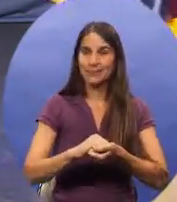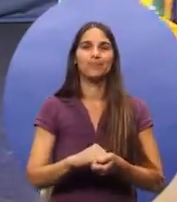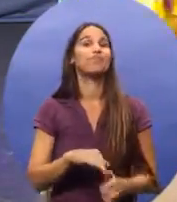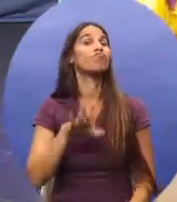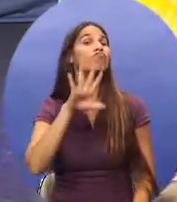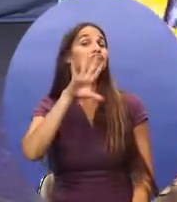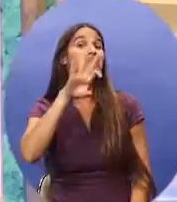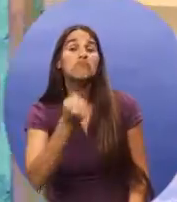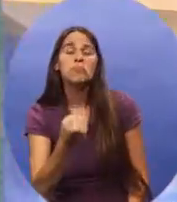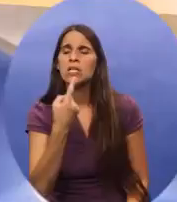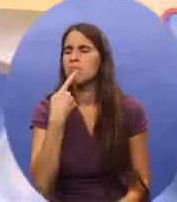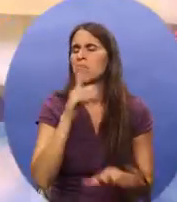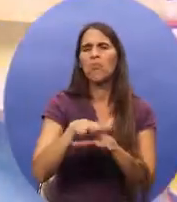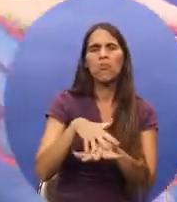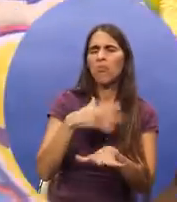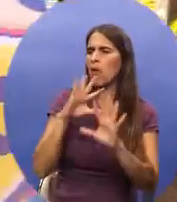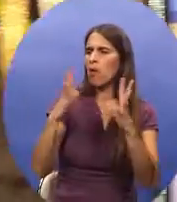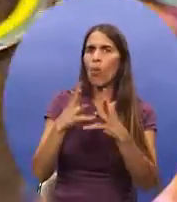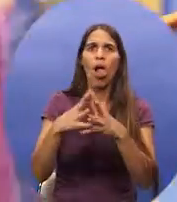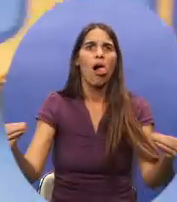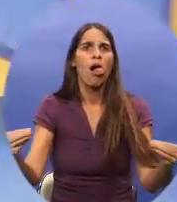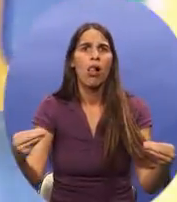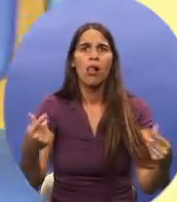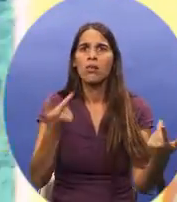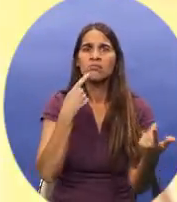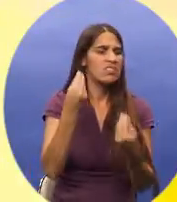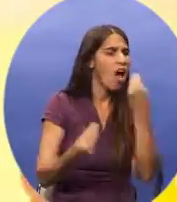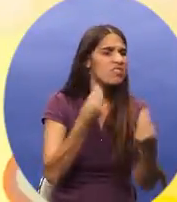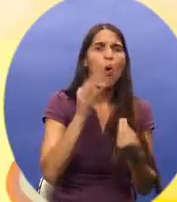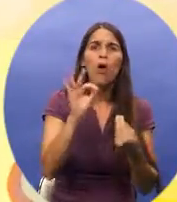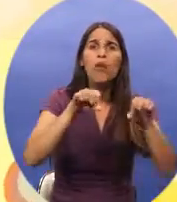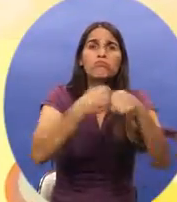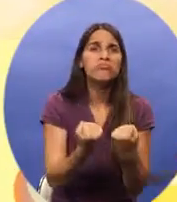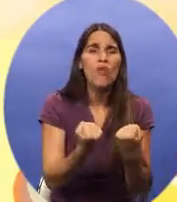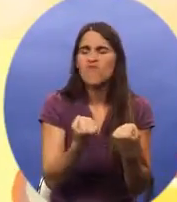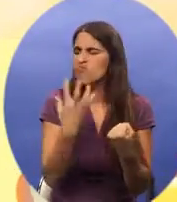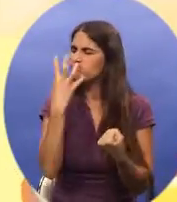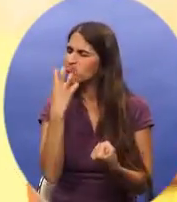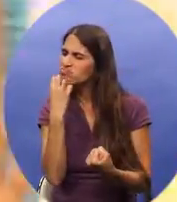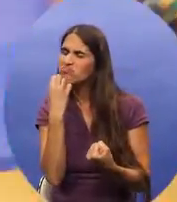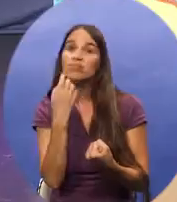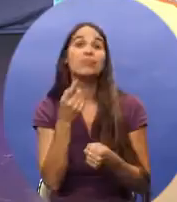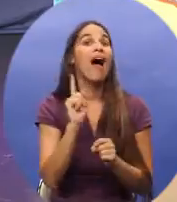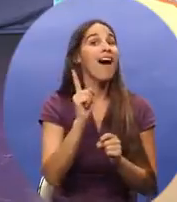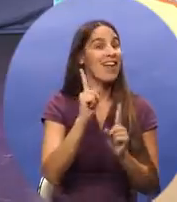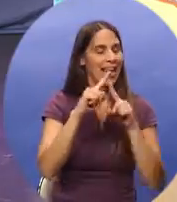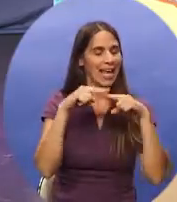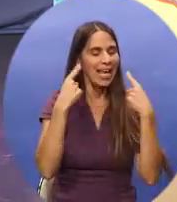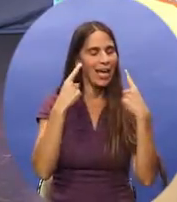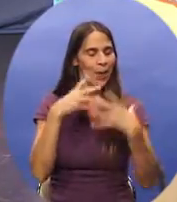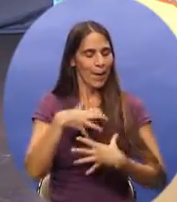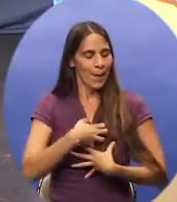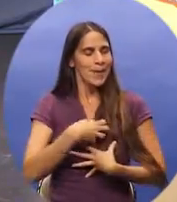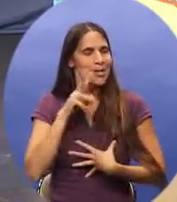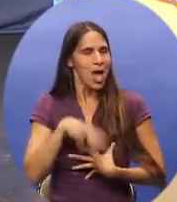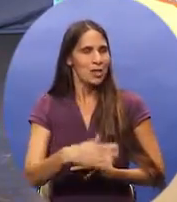חבר. אם עבד לך כדור, אם צעצוע שלך שבור, אבל חיוך בלב